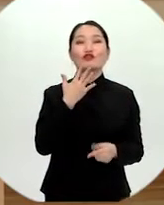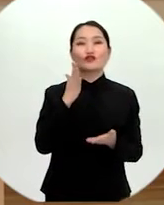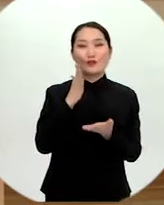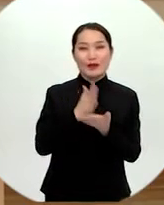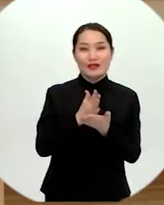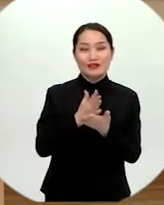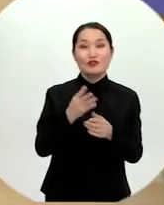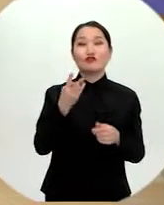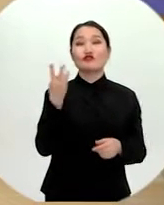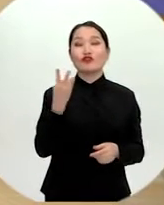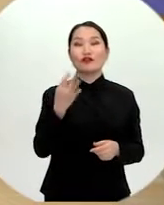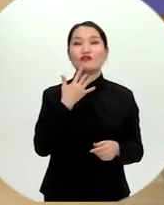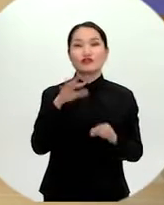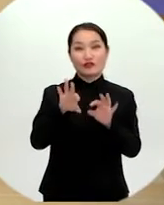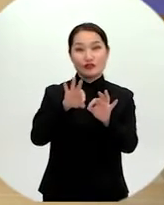분들.